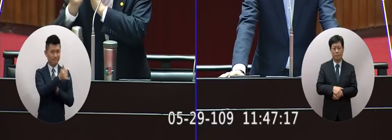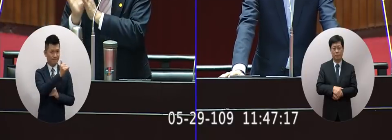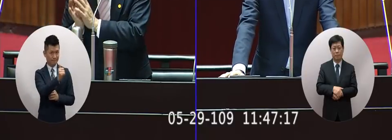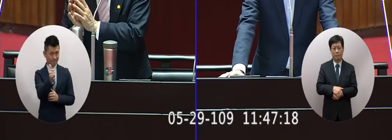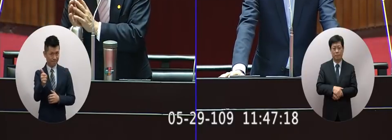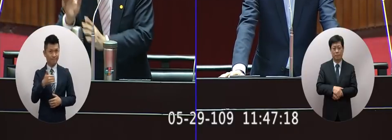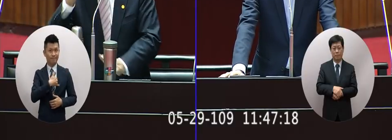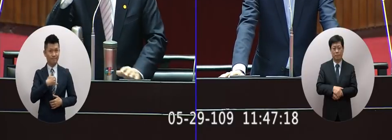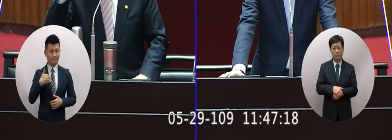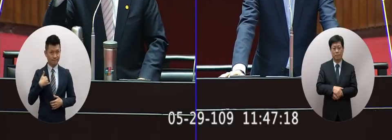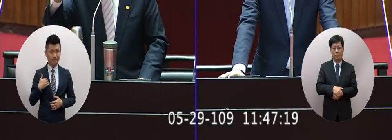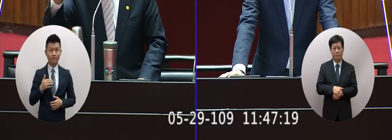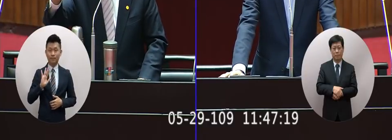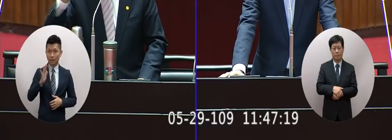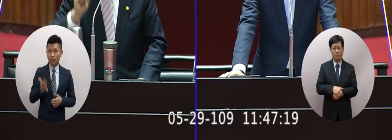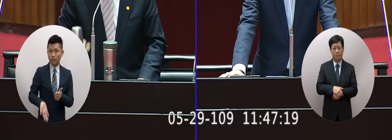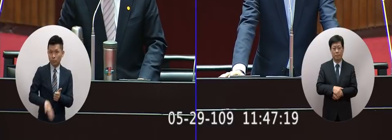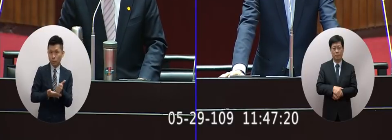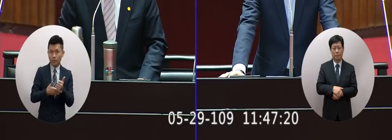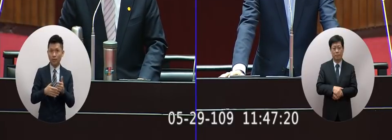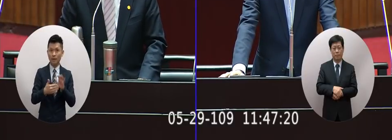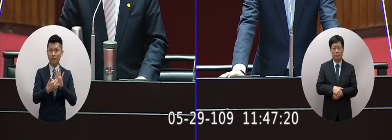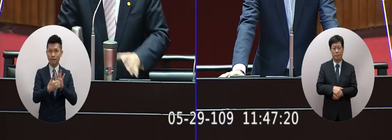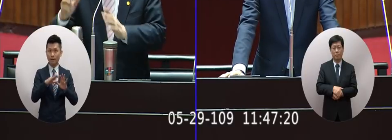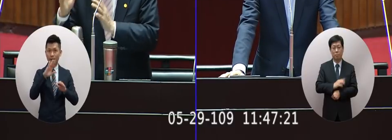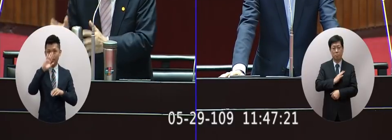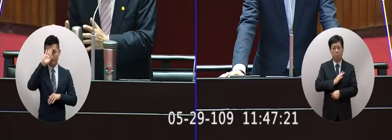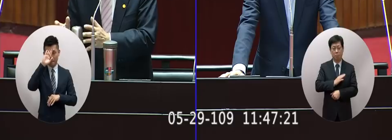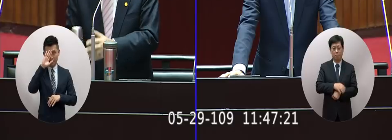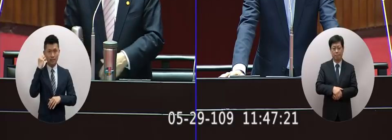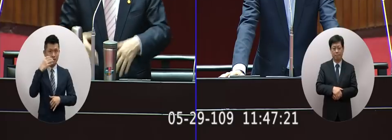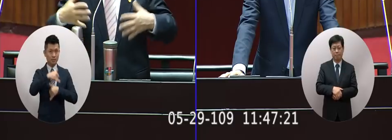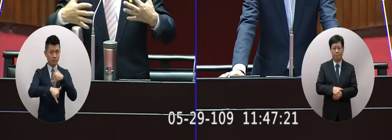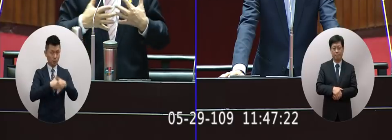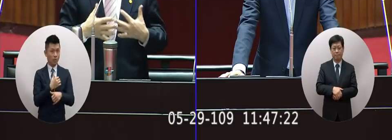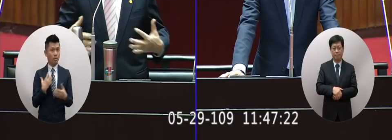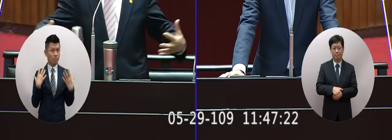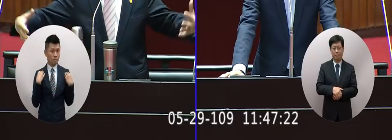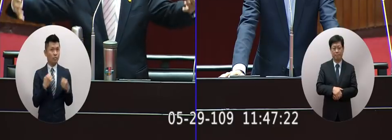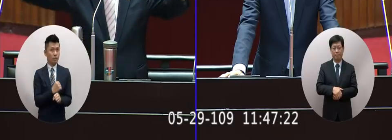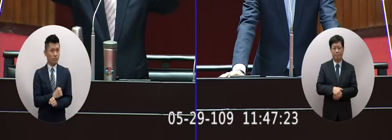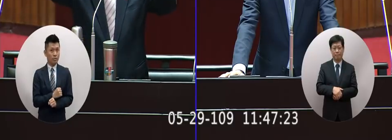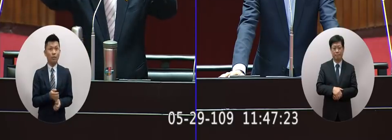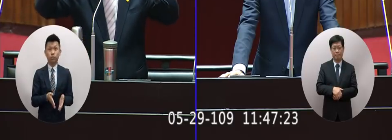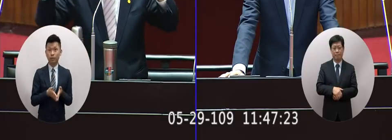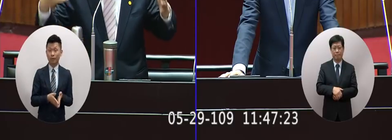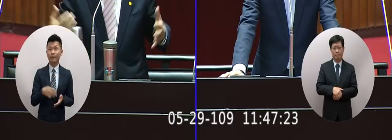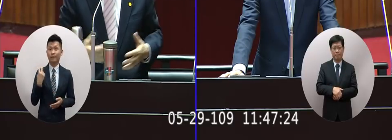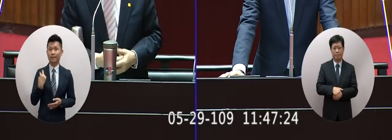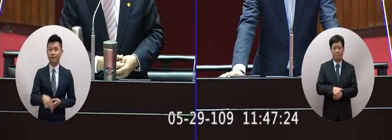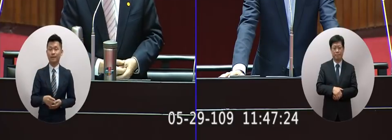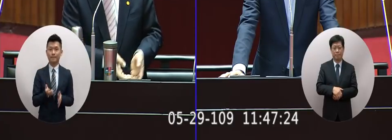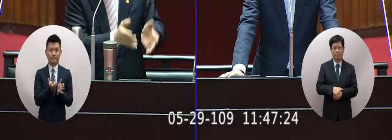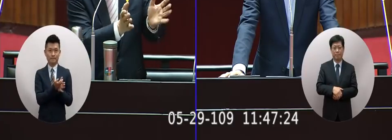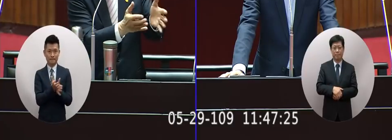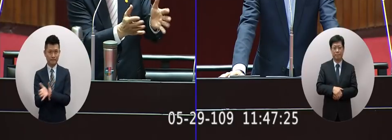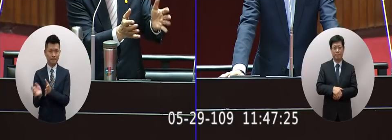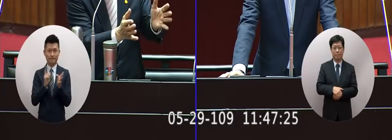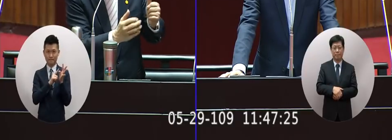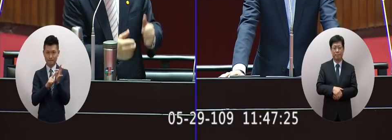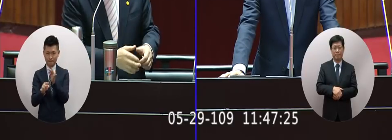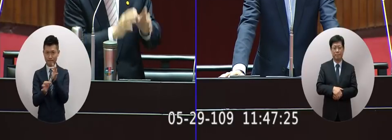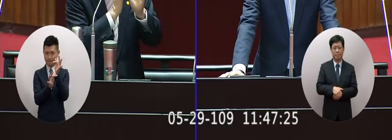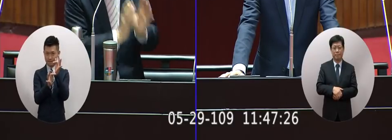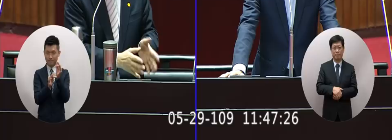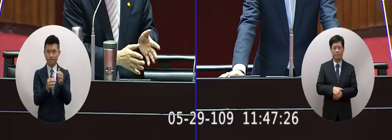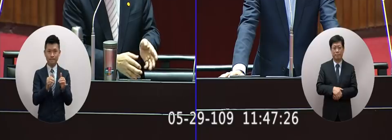但我们还是鼓励要注意防疫新生活。 当然， 另外一方面，我们做所有的准备，要刺